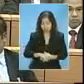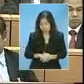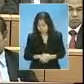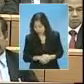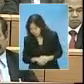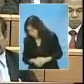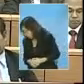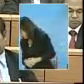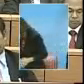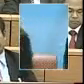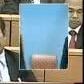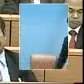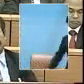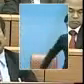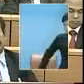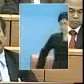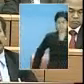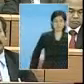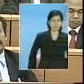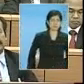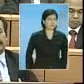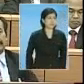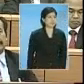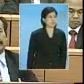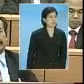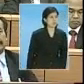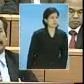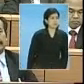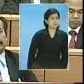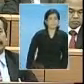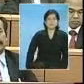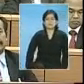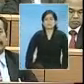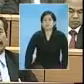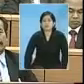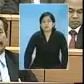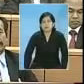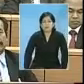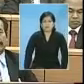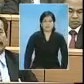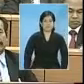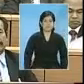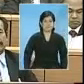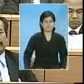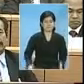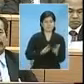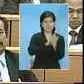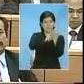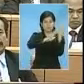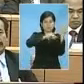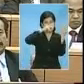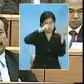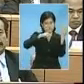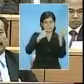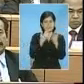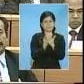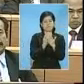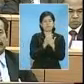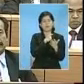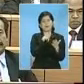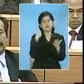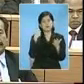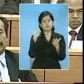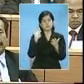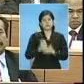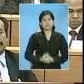22%เท่านั้นเองทำให้ประเทศไทยขาดทุนย่อยับและเป็น